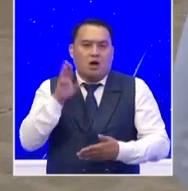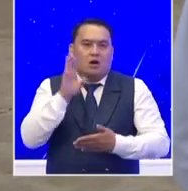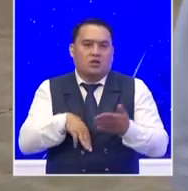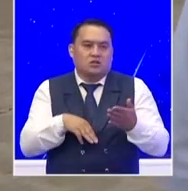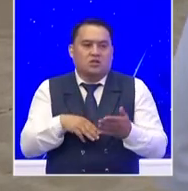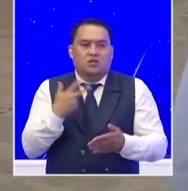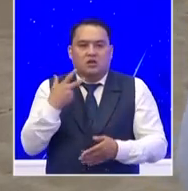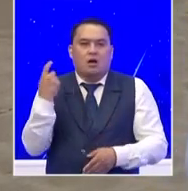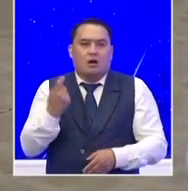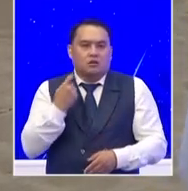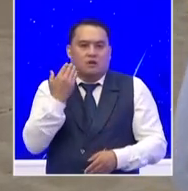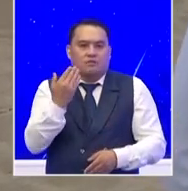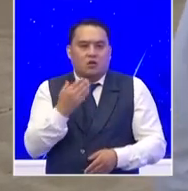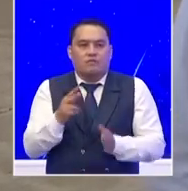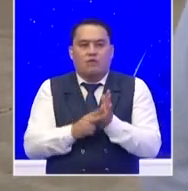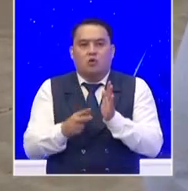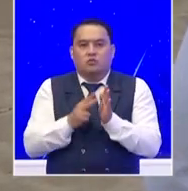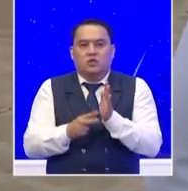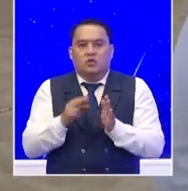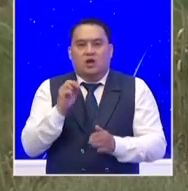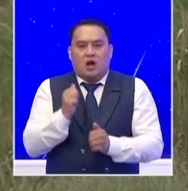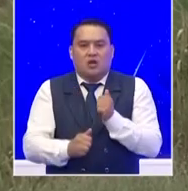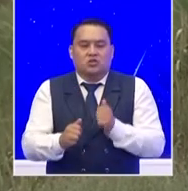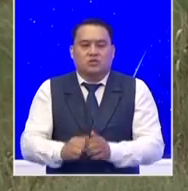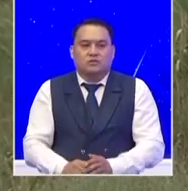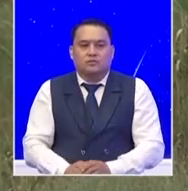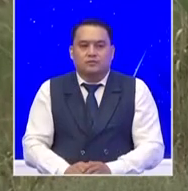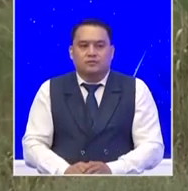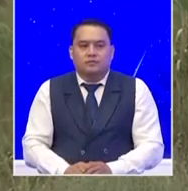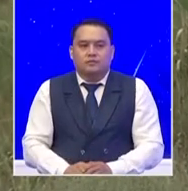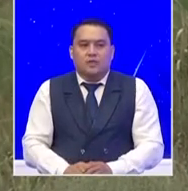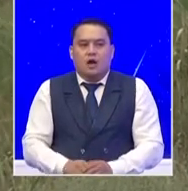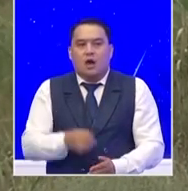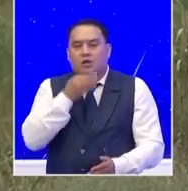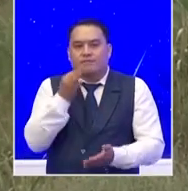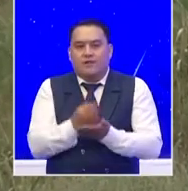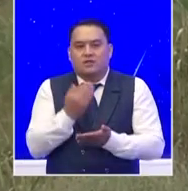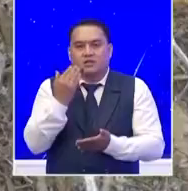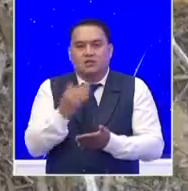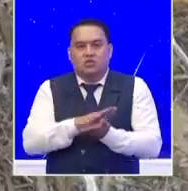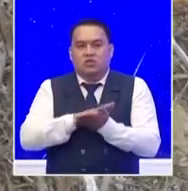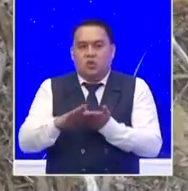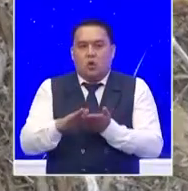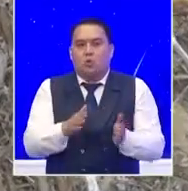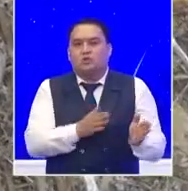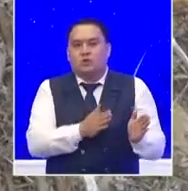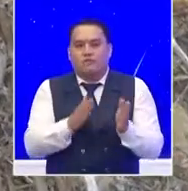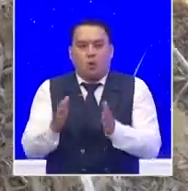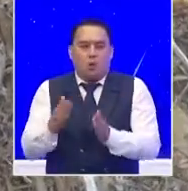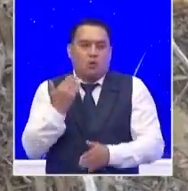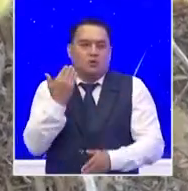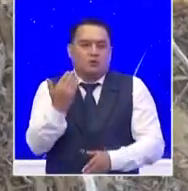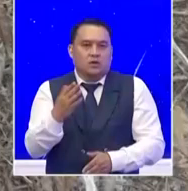3 владельца зон отдыха на 80 МРП каждый. На каждом туристе лежит персональная ответственность за чистоту и озеро Балхаш. И только